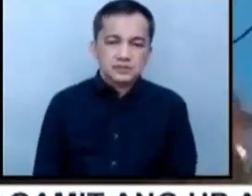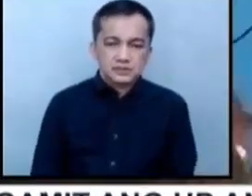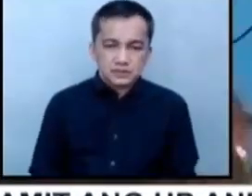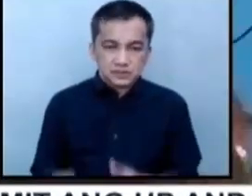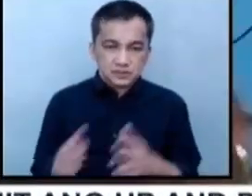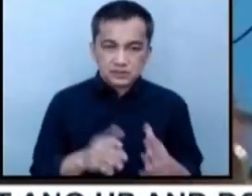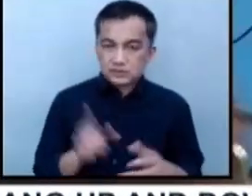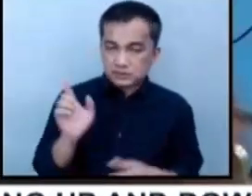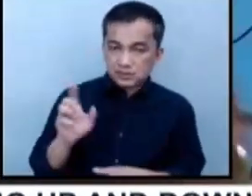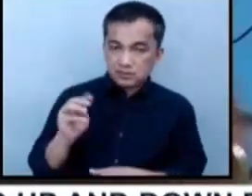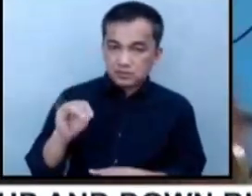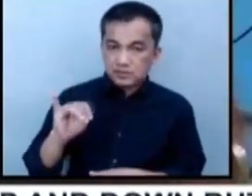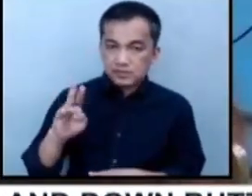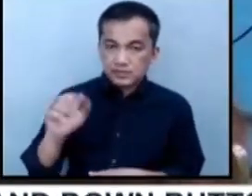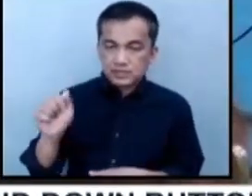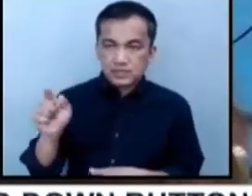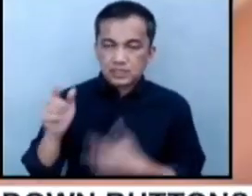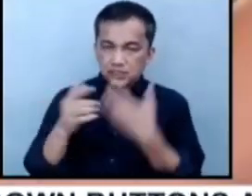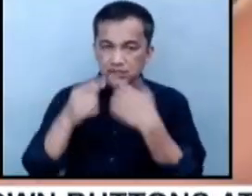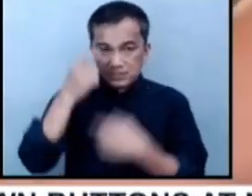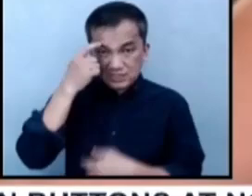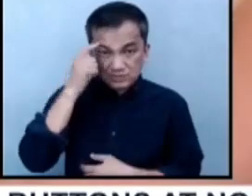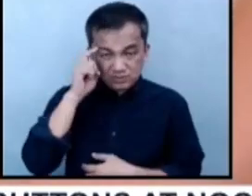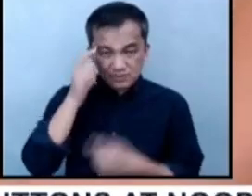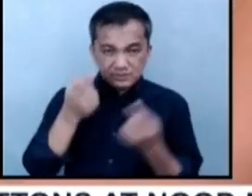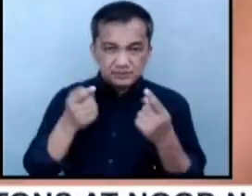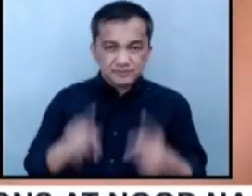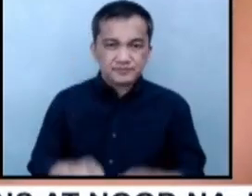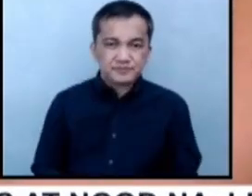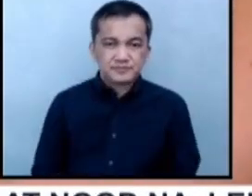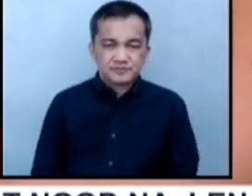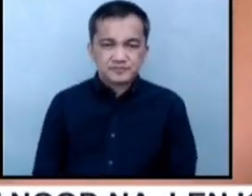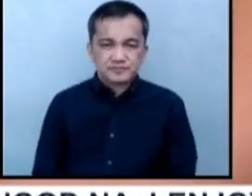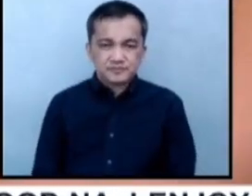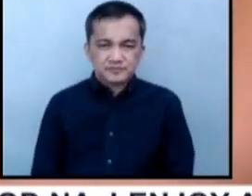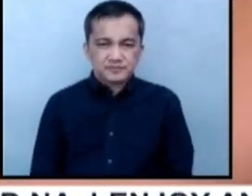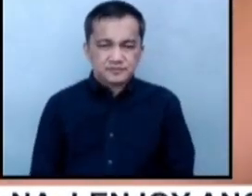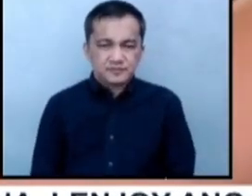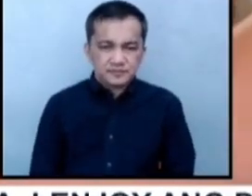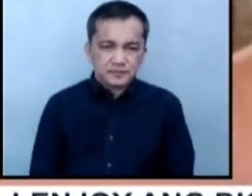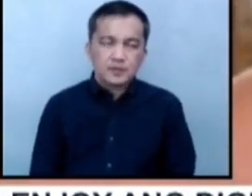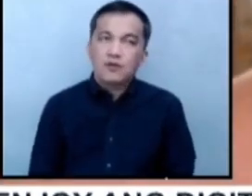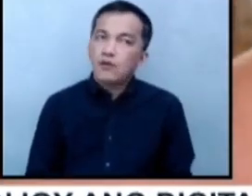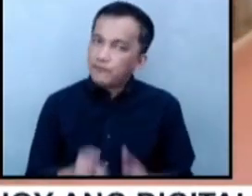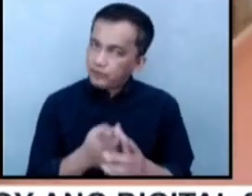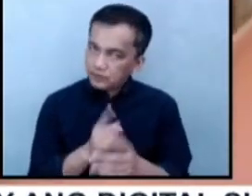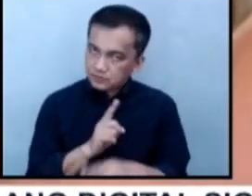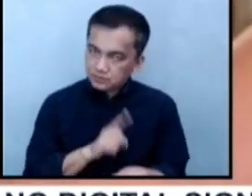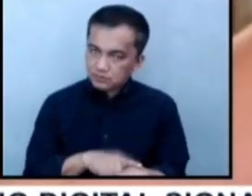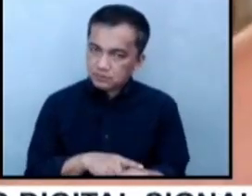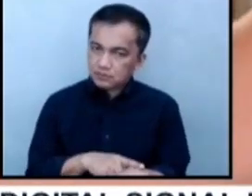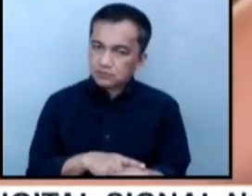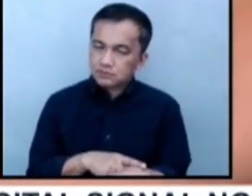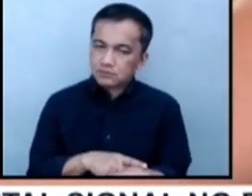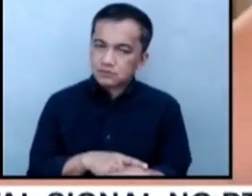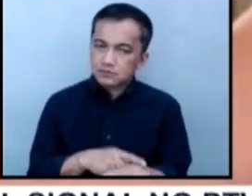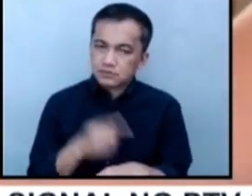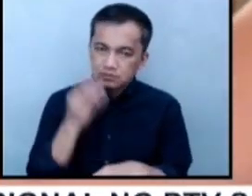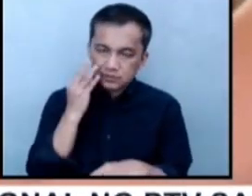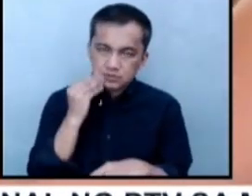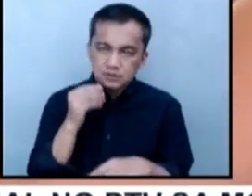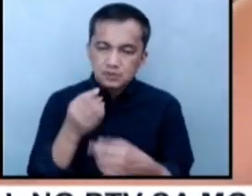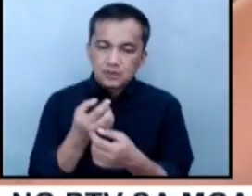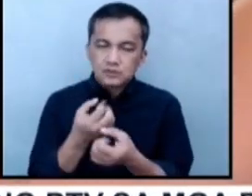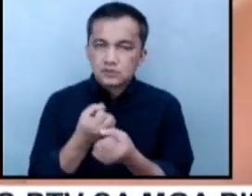Mira na truma rin daw sa nangyari first time naming nakaexperience Rescue kami nanginginig ako